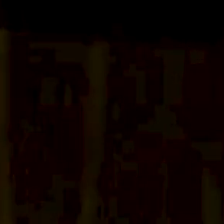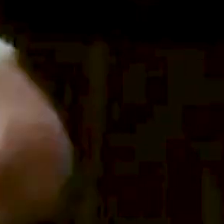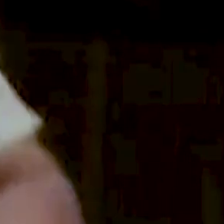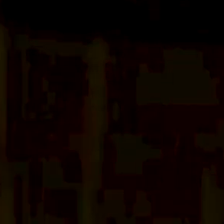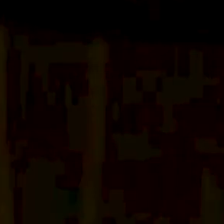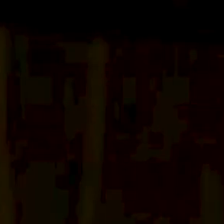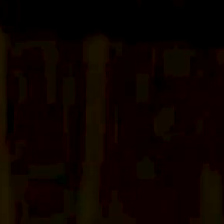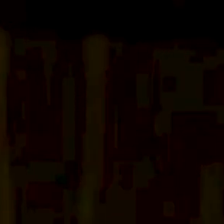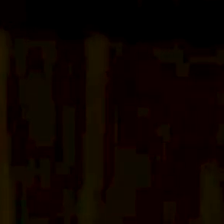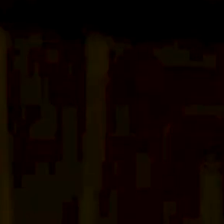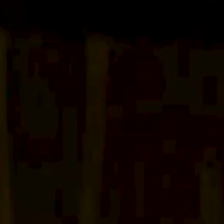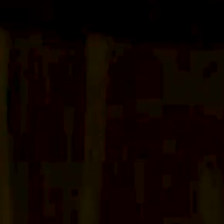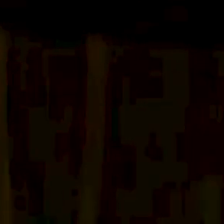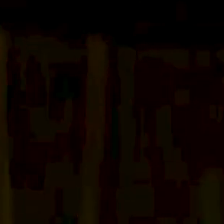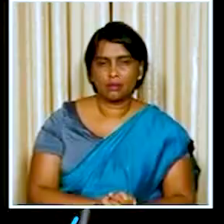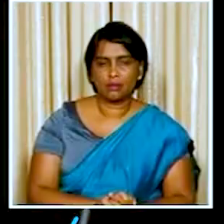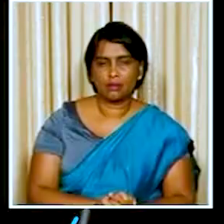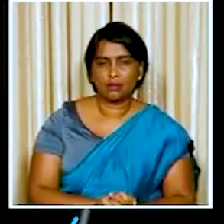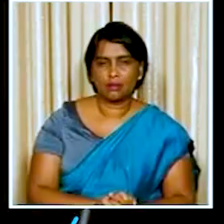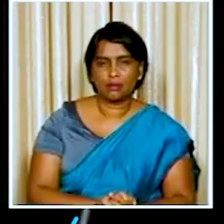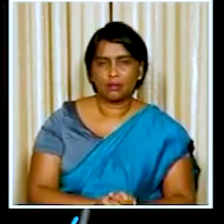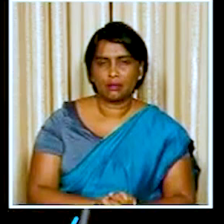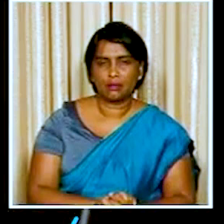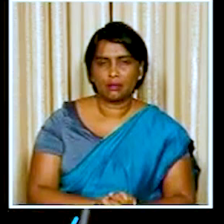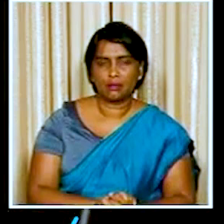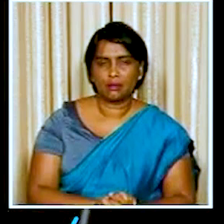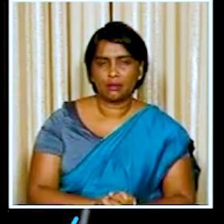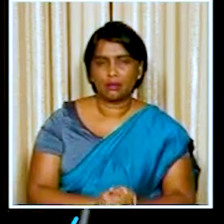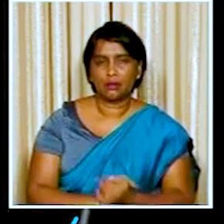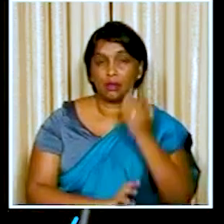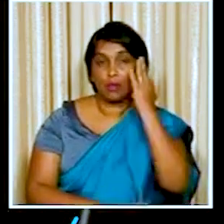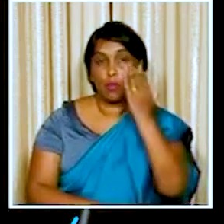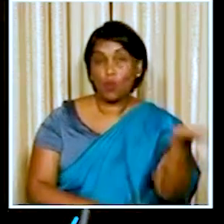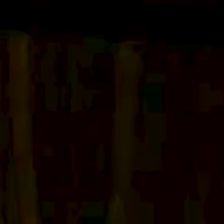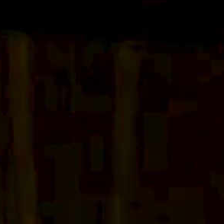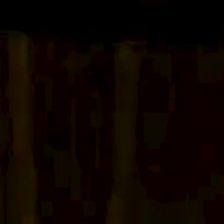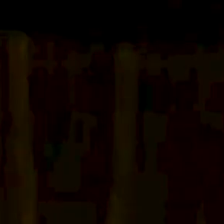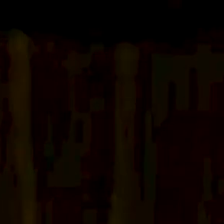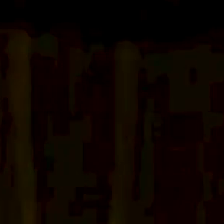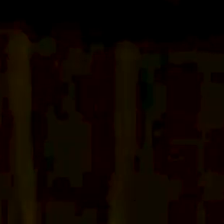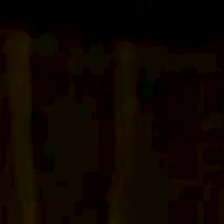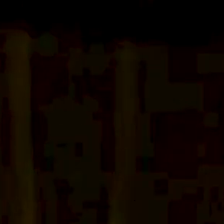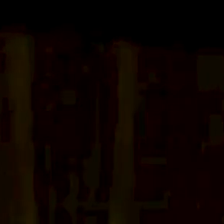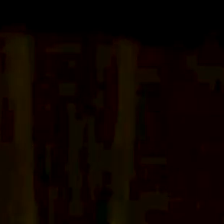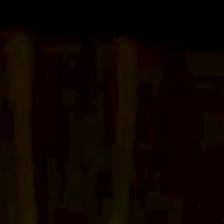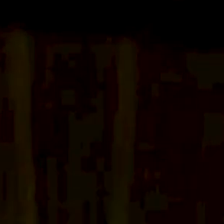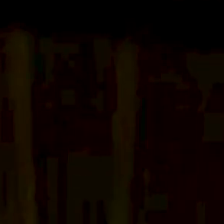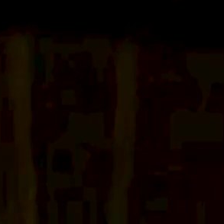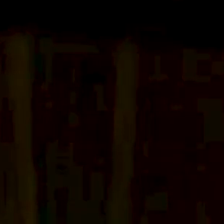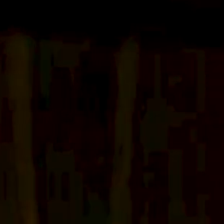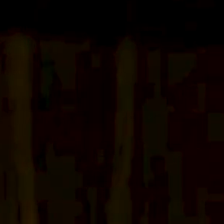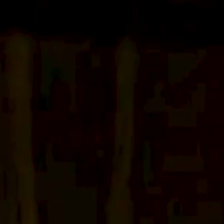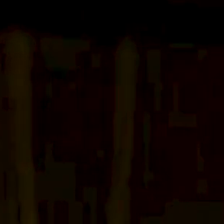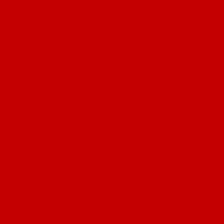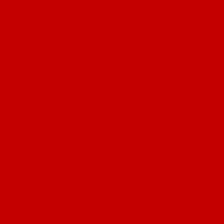කවුරු කියලාගෙන හිතාගෙන දින්නේ. හරි බොහොම සුති. ගරු මන්ත්‍රීතුමනි විසින් හම්බුල් පාරක් කාපු දවසට මේ පාලි ගරු මන්ත්‍රීතුමනි ඉදිරිපත් කරන